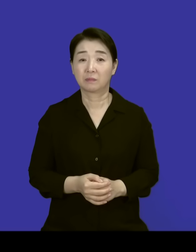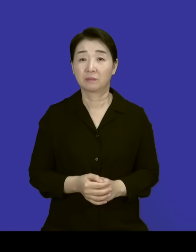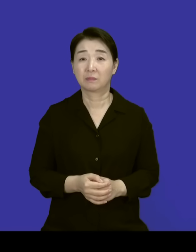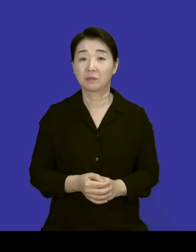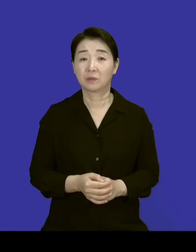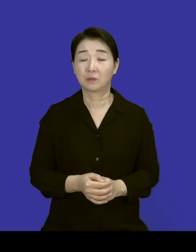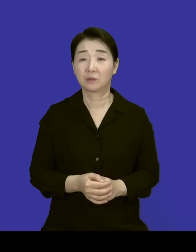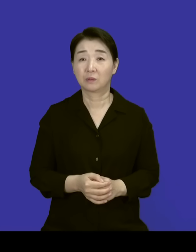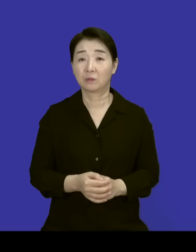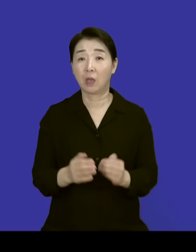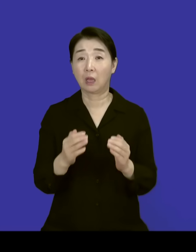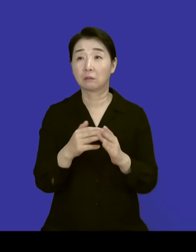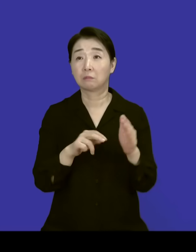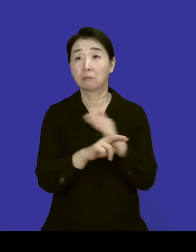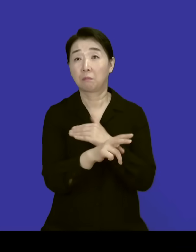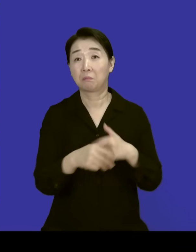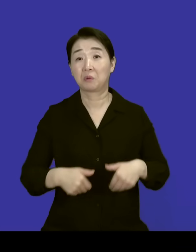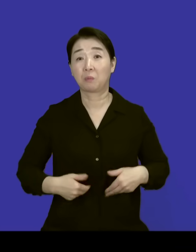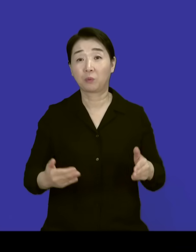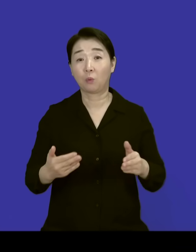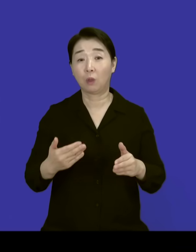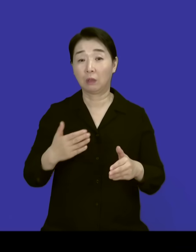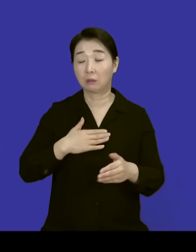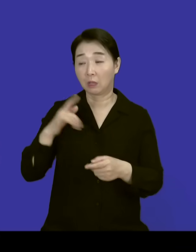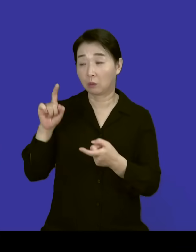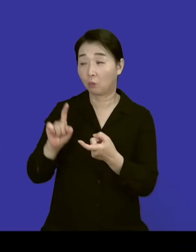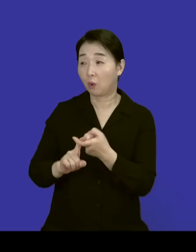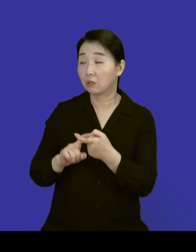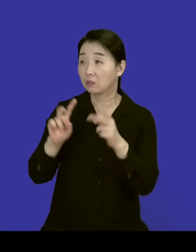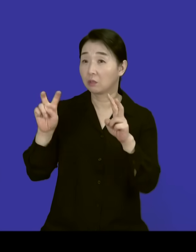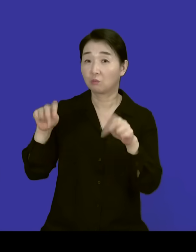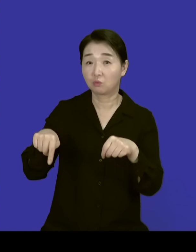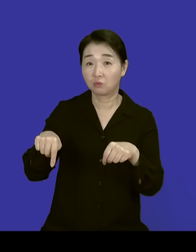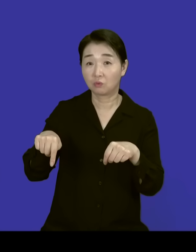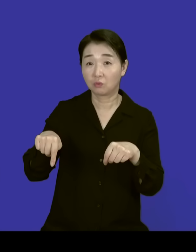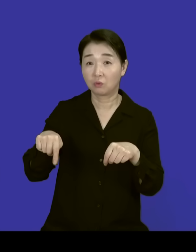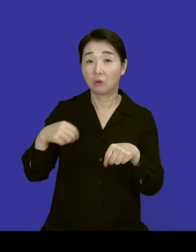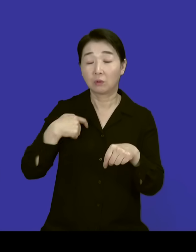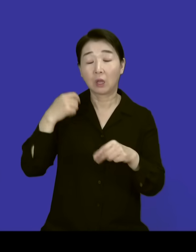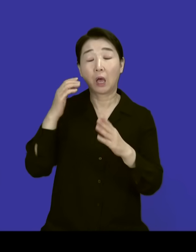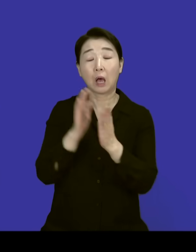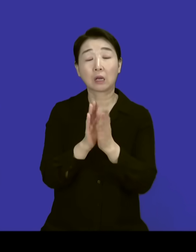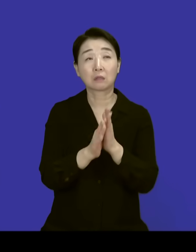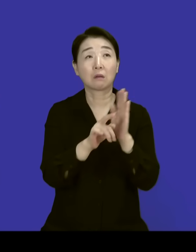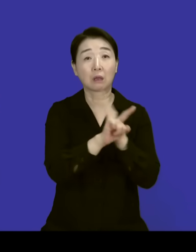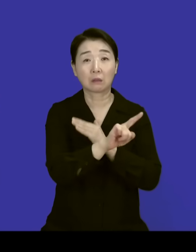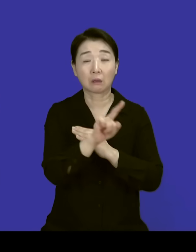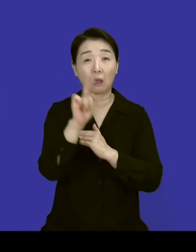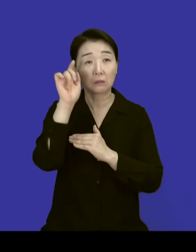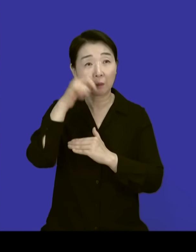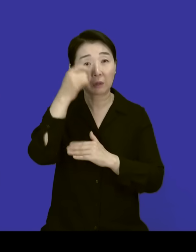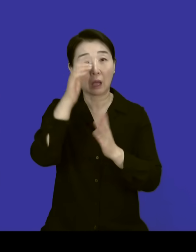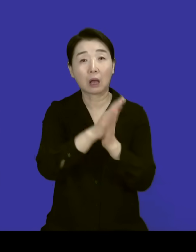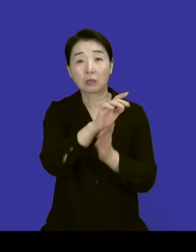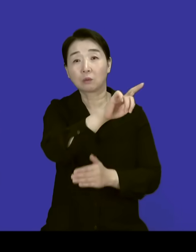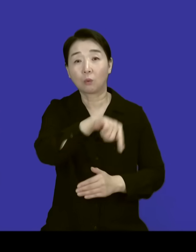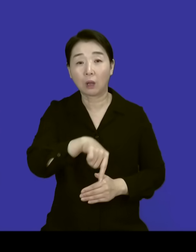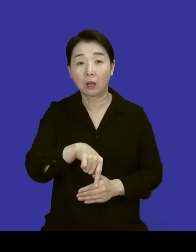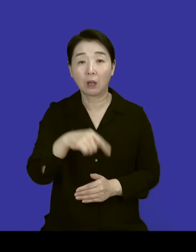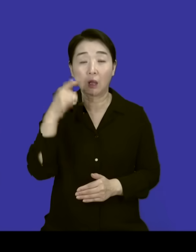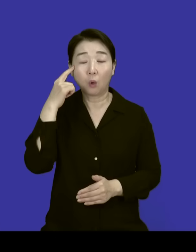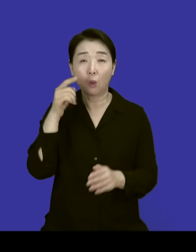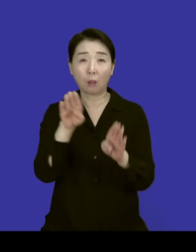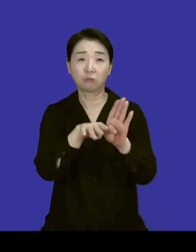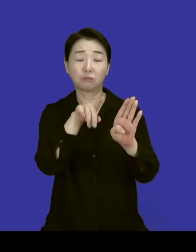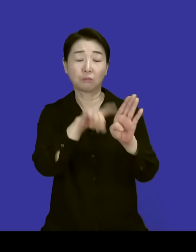가출이 필요가 없어요. 관심이 없었으니까 저한테. 그냥 나갔다가 제 마음대로 그냥 새벽에 아무 데나 들어와도 되고 거기는. 그리고 뭐 대문이 잠겨 있으면 뒤로